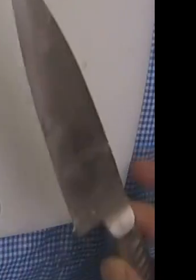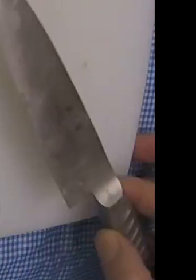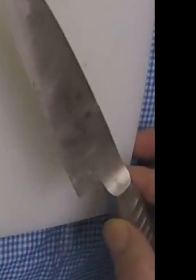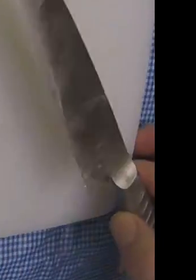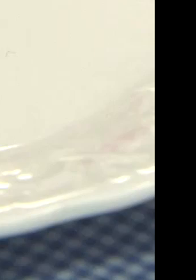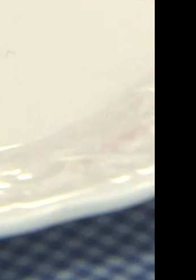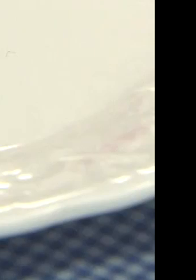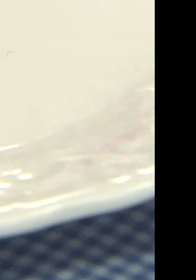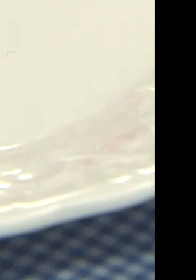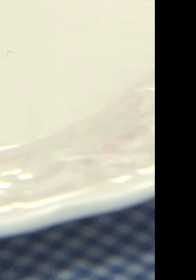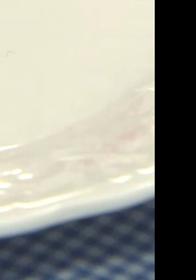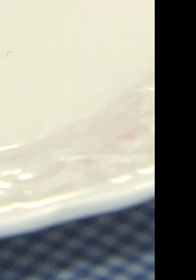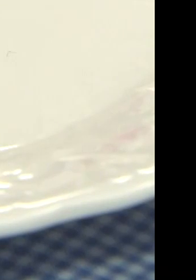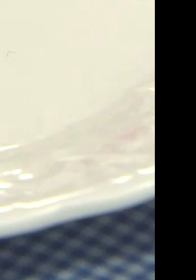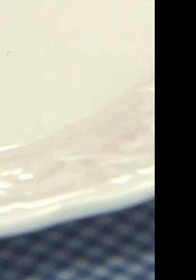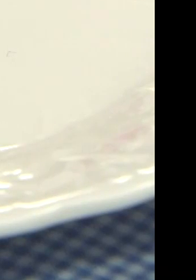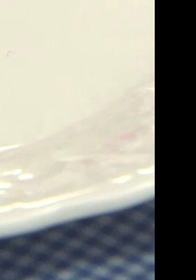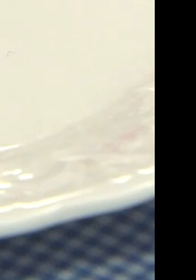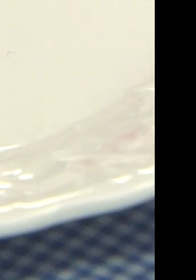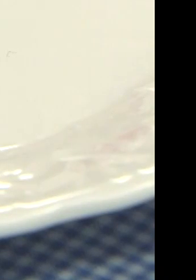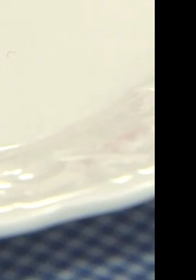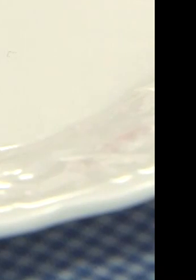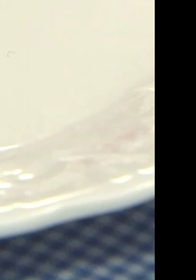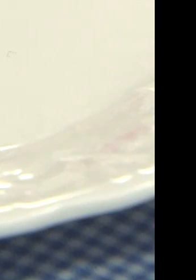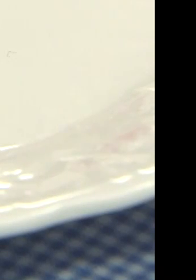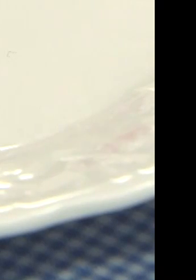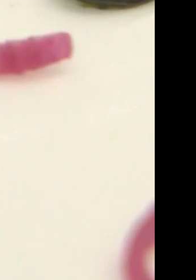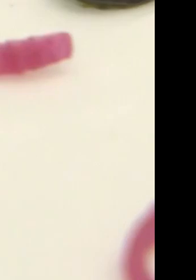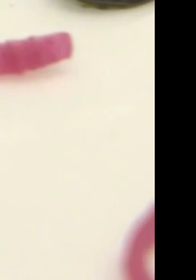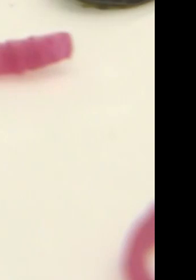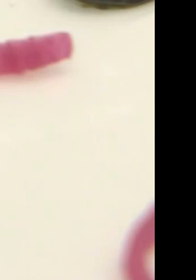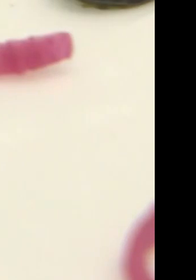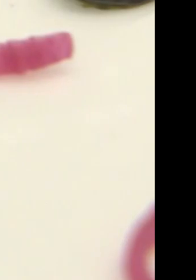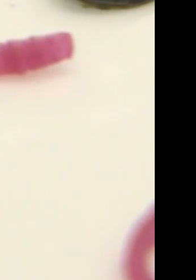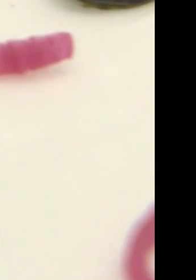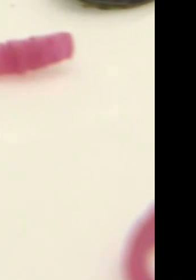。三つ葉を湯がいてリボンを結びます。